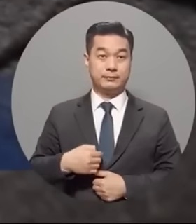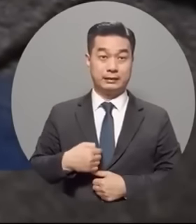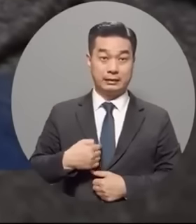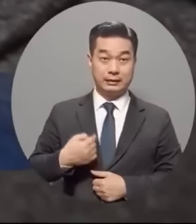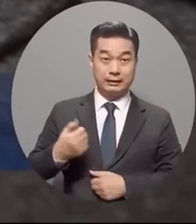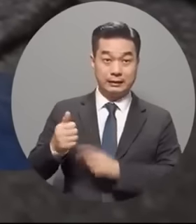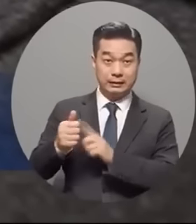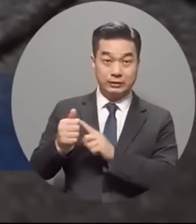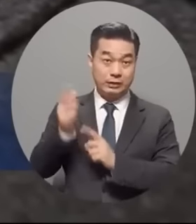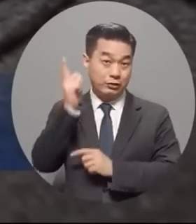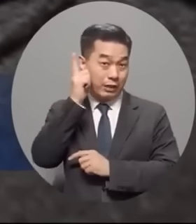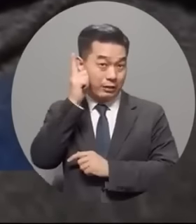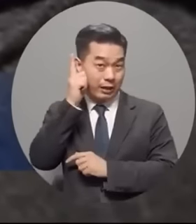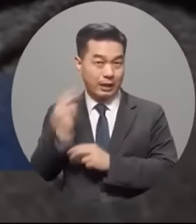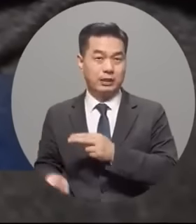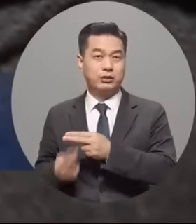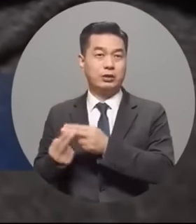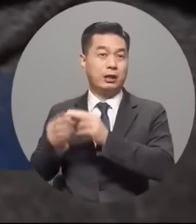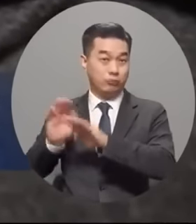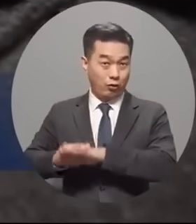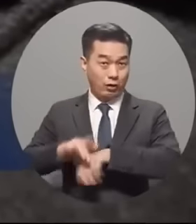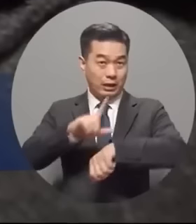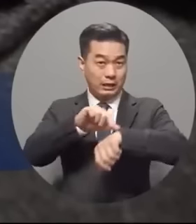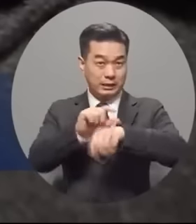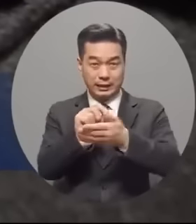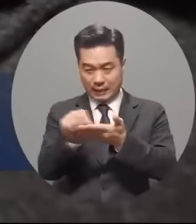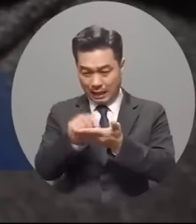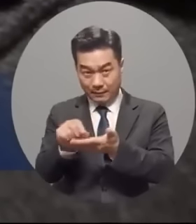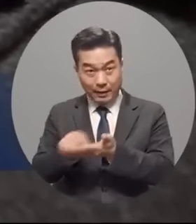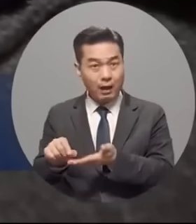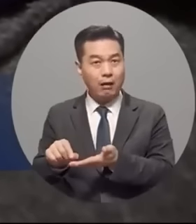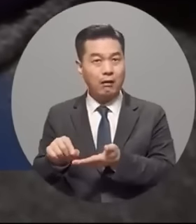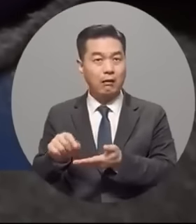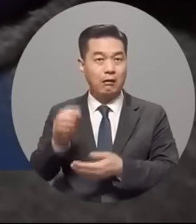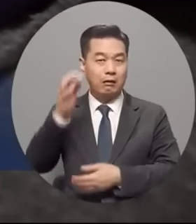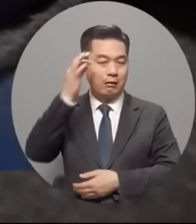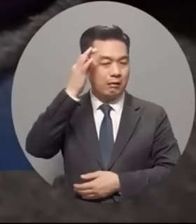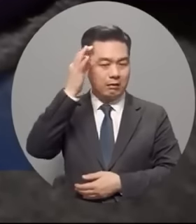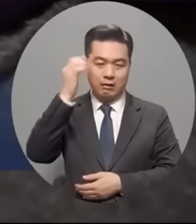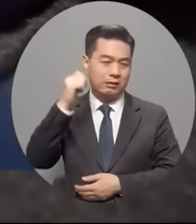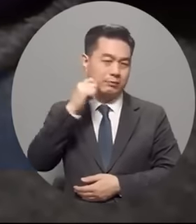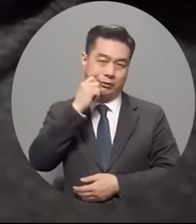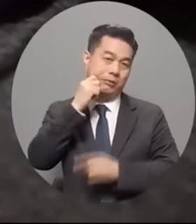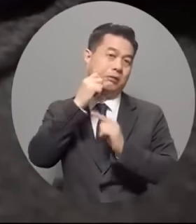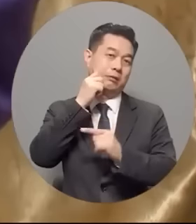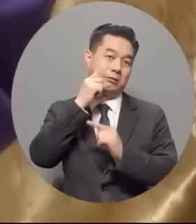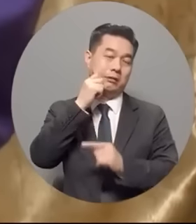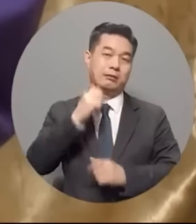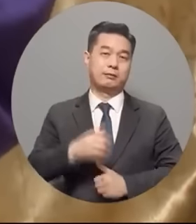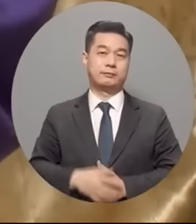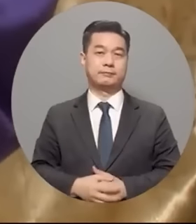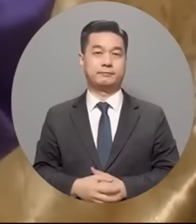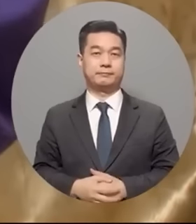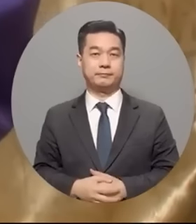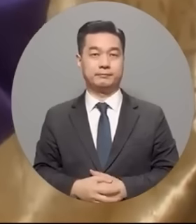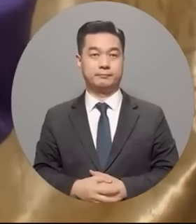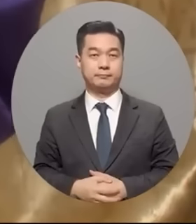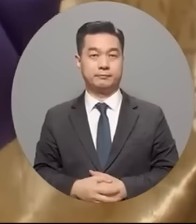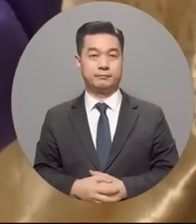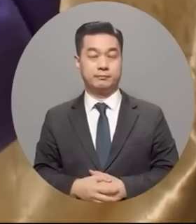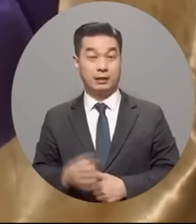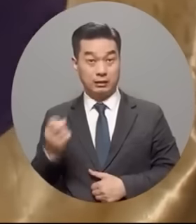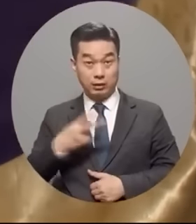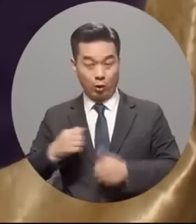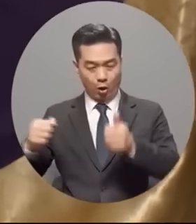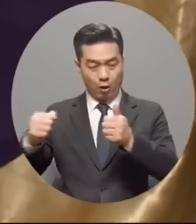다 해놨더라고요. 시간까지 다 적어놨어요. 이건 상상도 할 수 없는 일이고. 그리고 폭행을